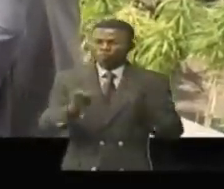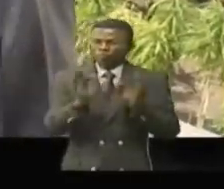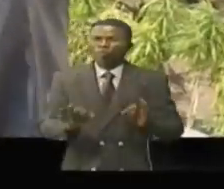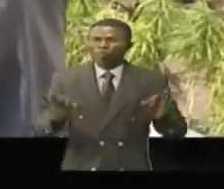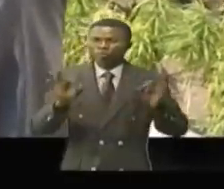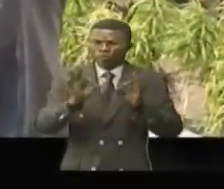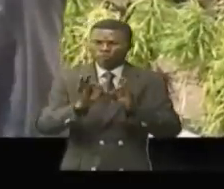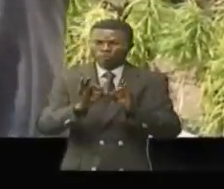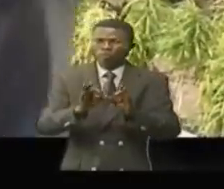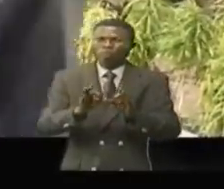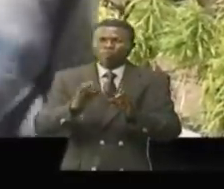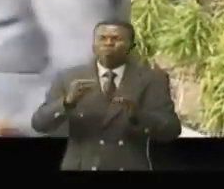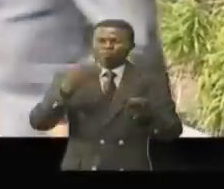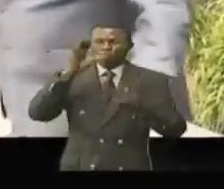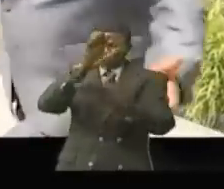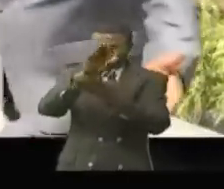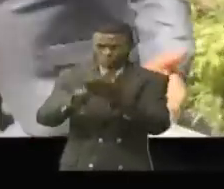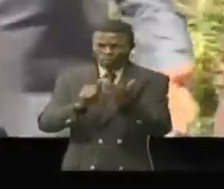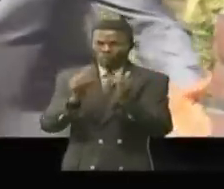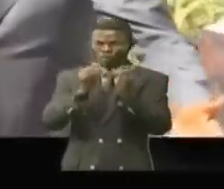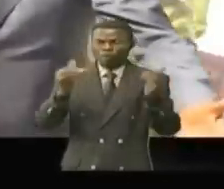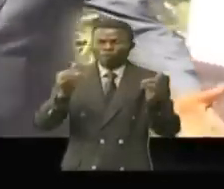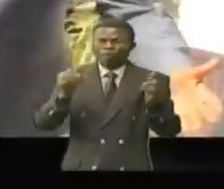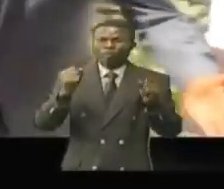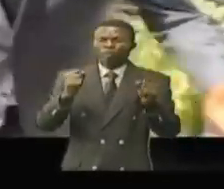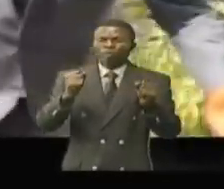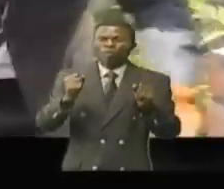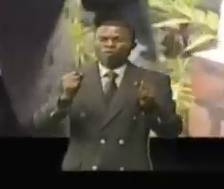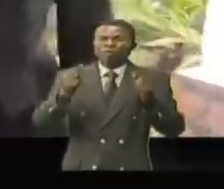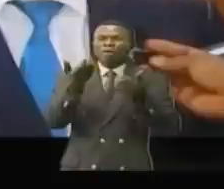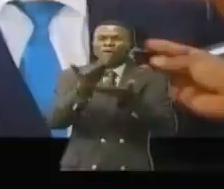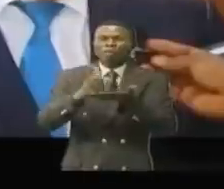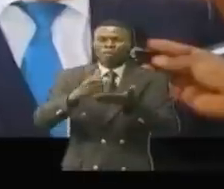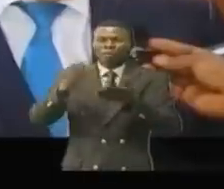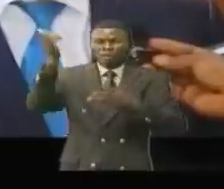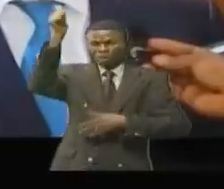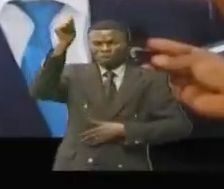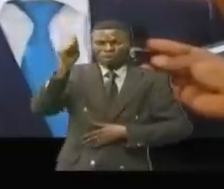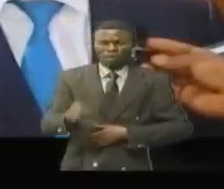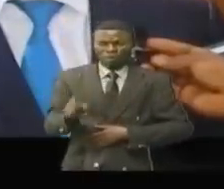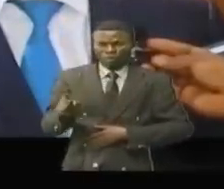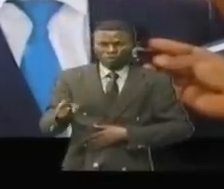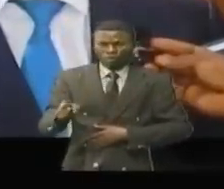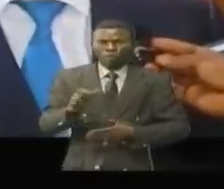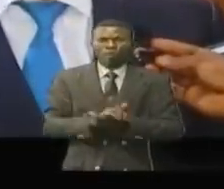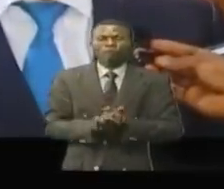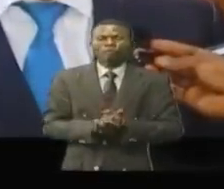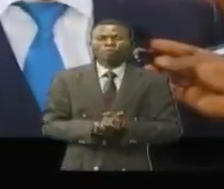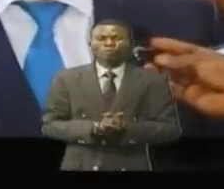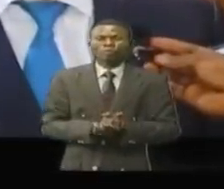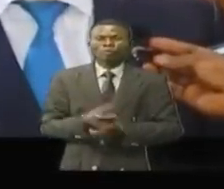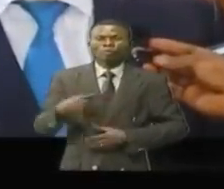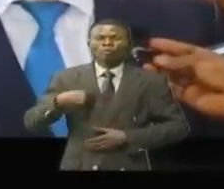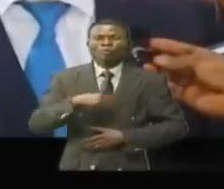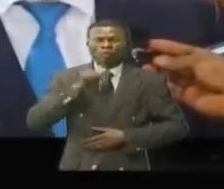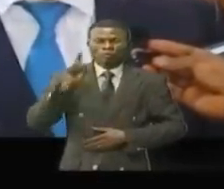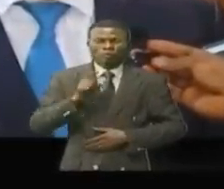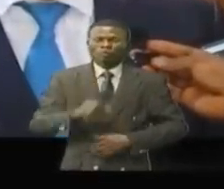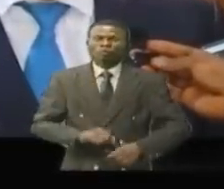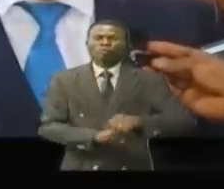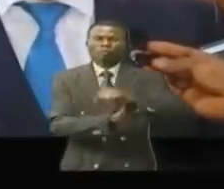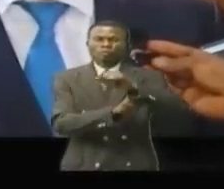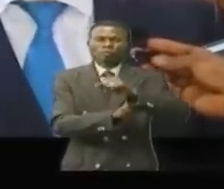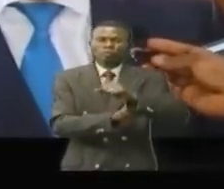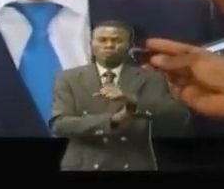de référence pour une paix et une stabilité durable dans la région de Grand Lac. Soyez assurés que vous avez toujours l'accompagnement et